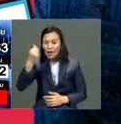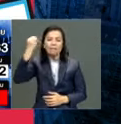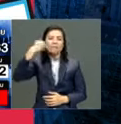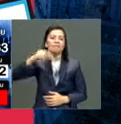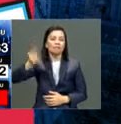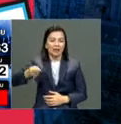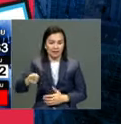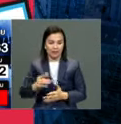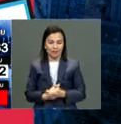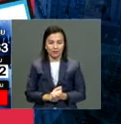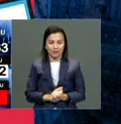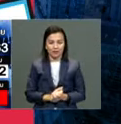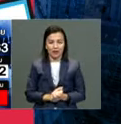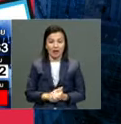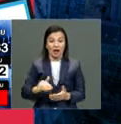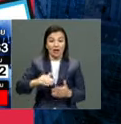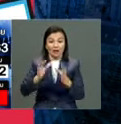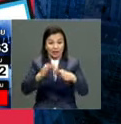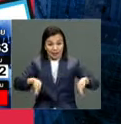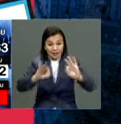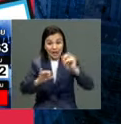และนอกจากนี้ 3